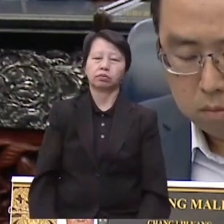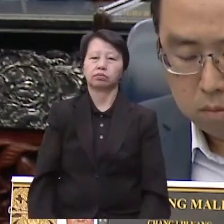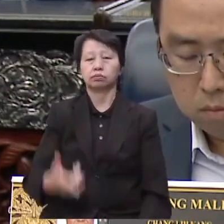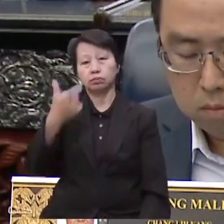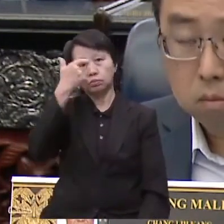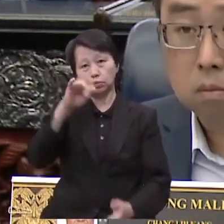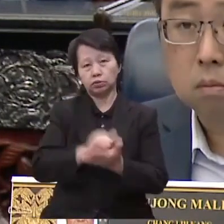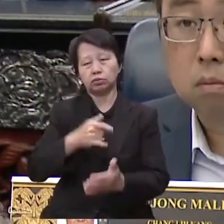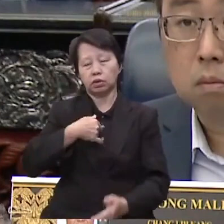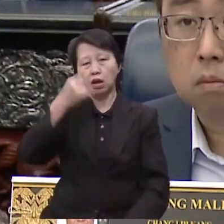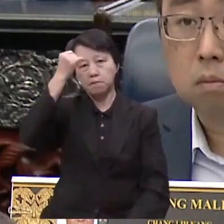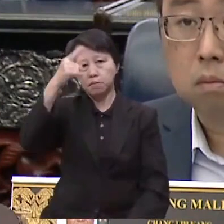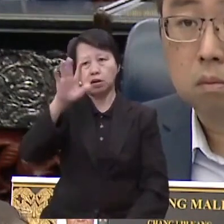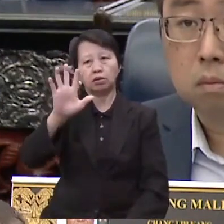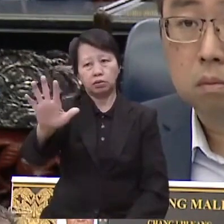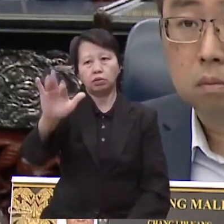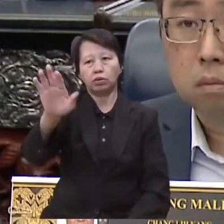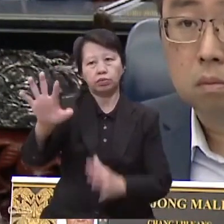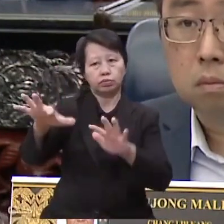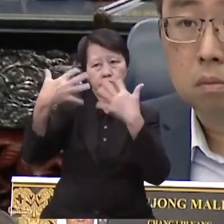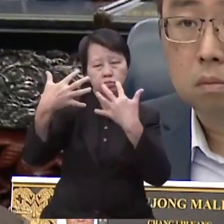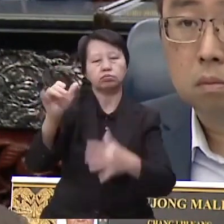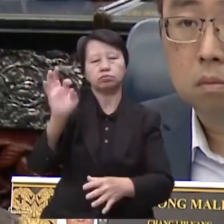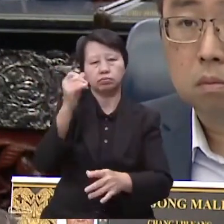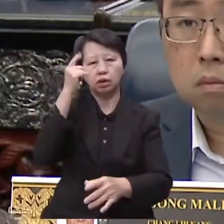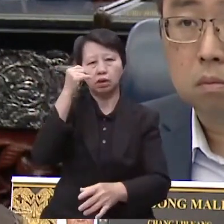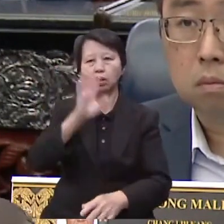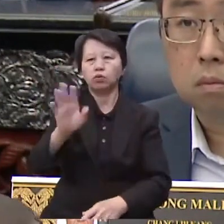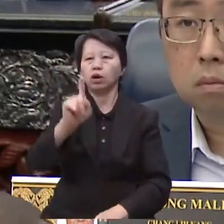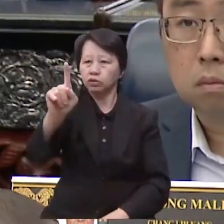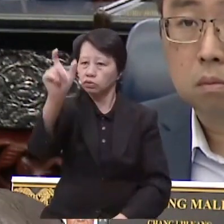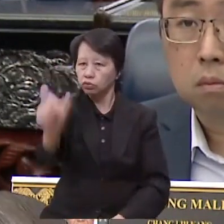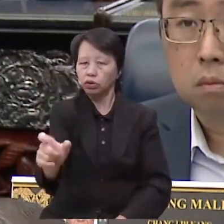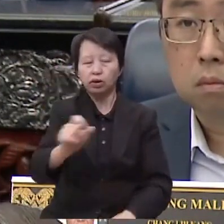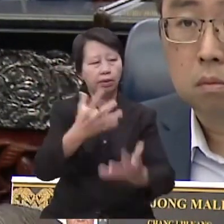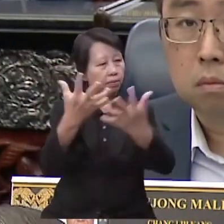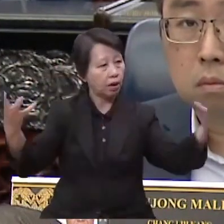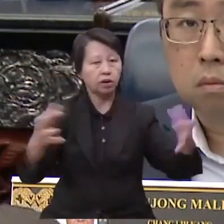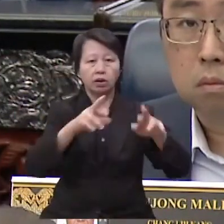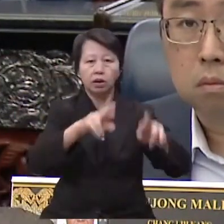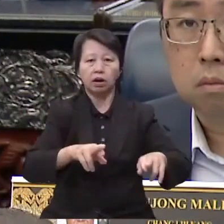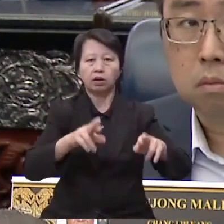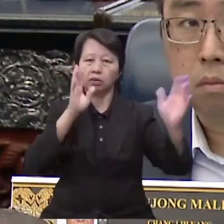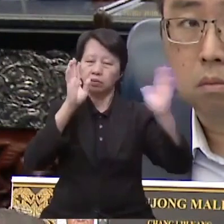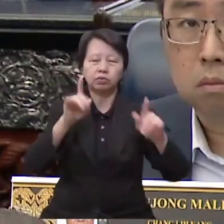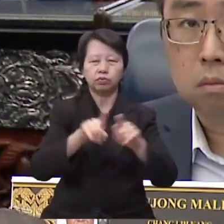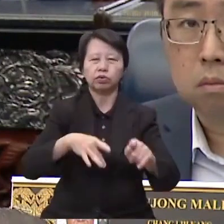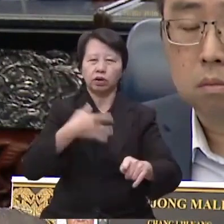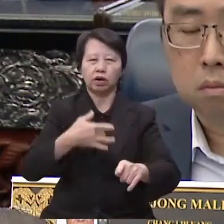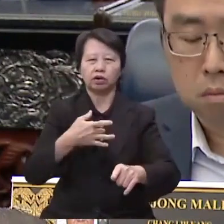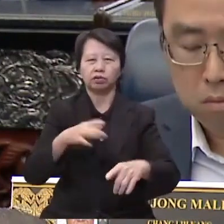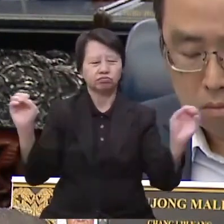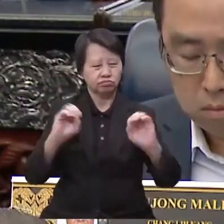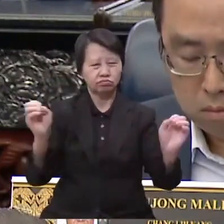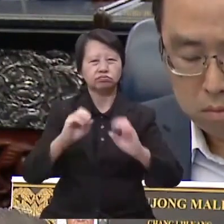saya faham keprihatinan yang berhormat dan bukan yang berhormat seorang ramai rakyat Malaysia yang merasakan pendekatan yang kita ada